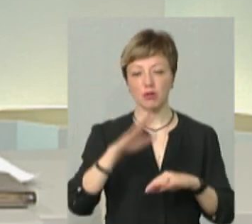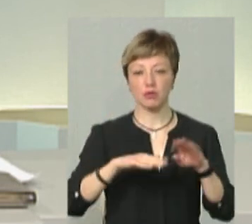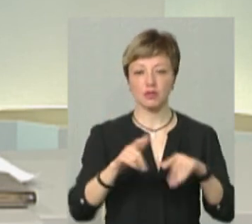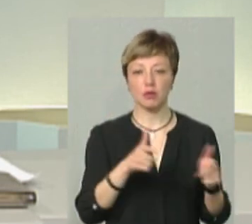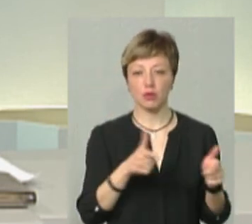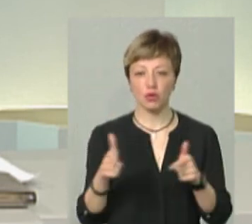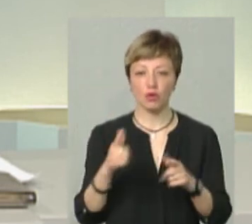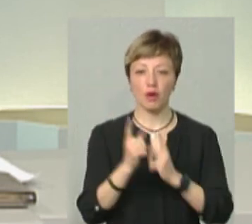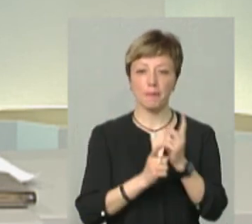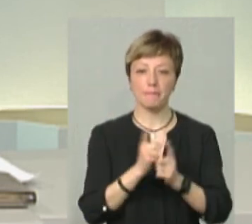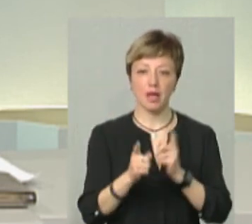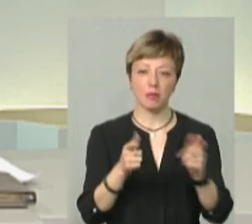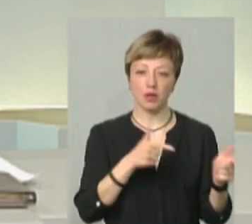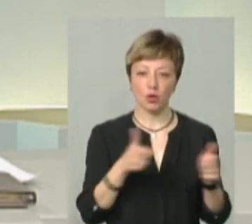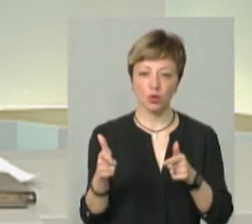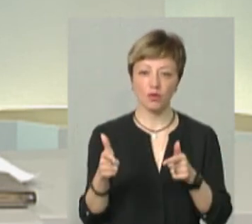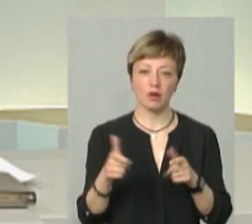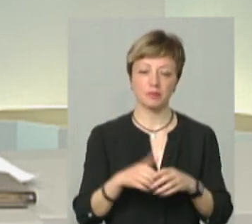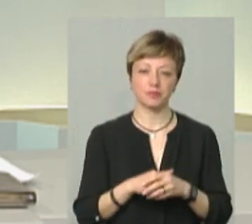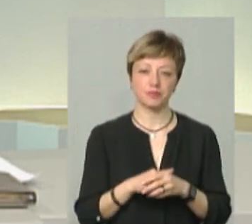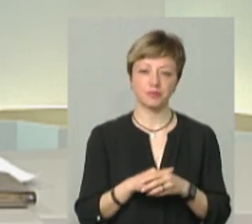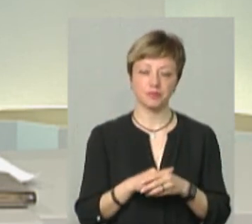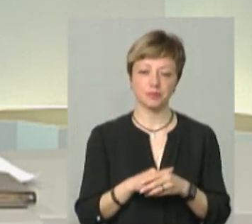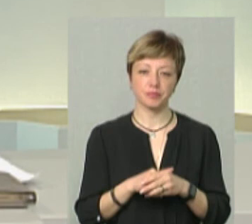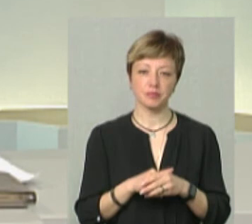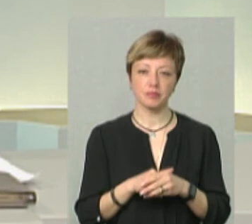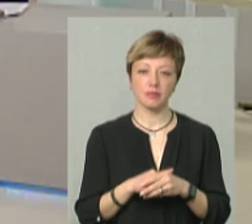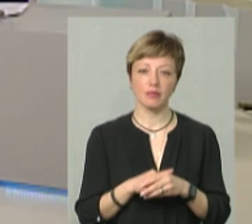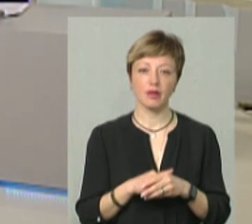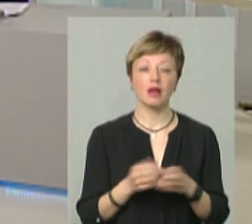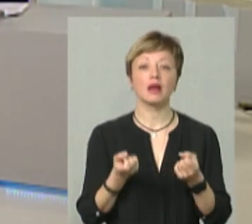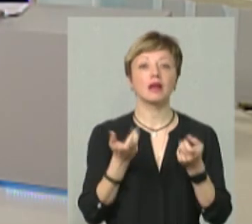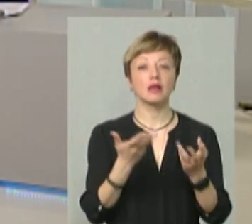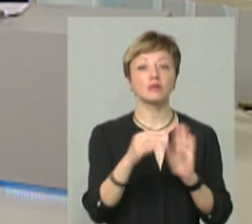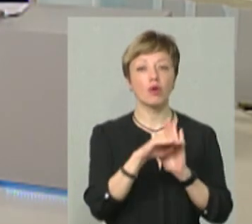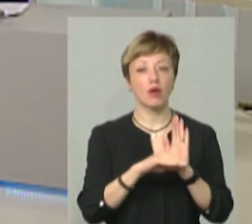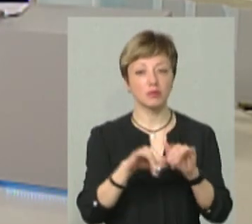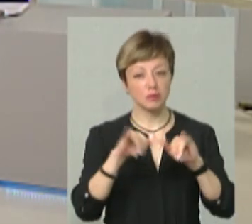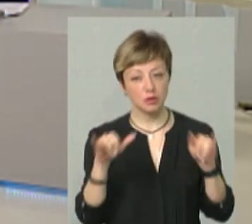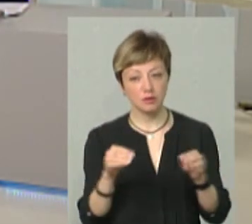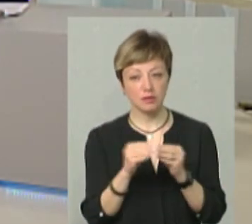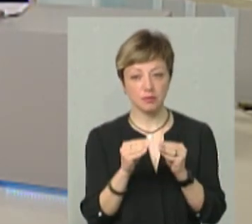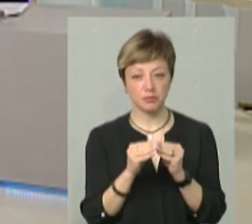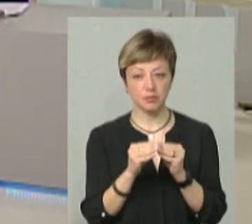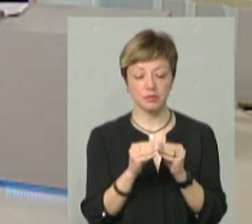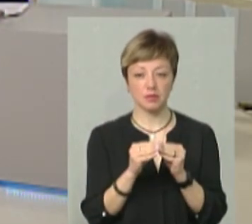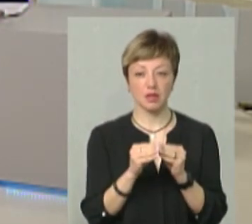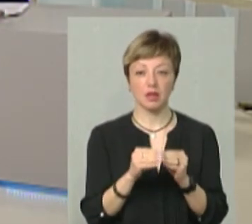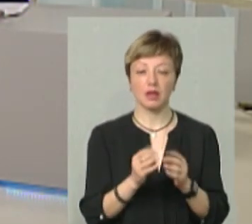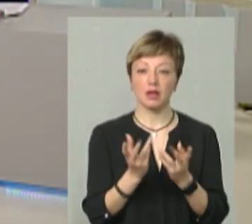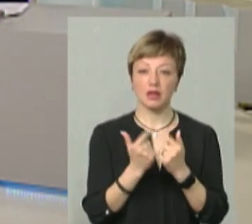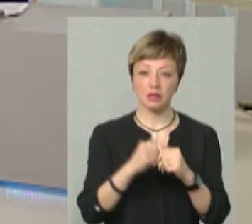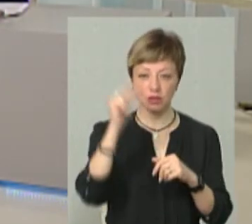професійна підготовка, перепідготовка. А кількість навчальних програм збільшилась чи та сама? Кількість навчальних